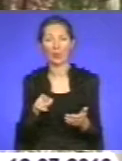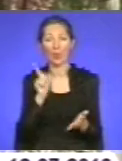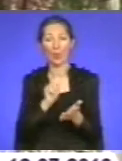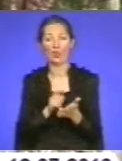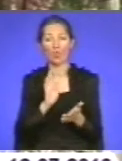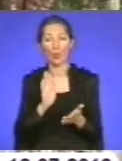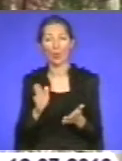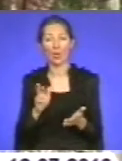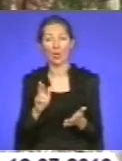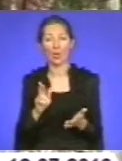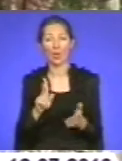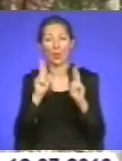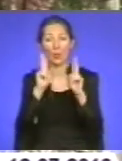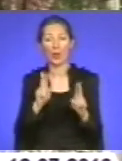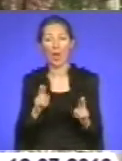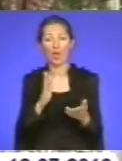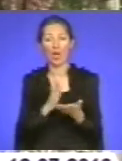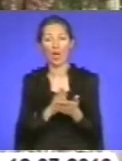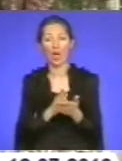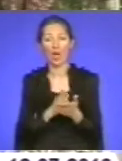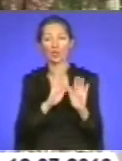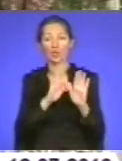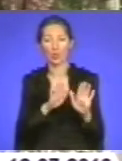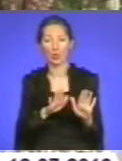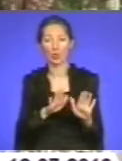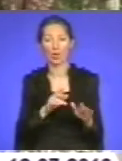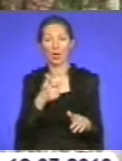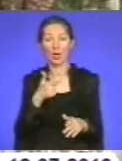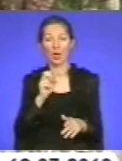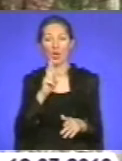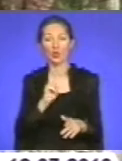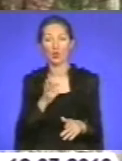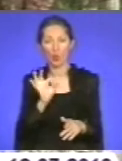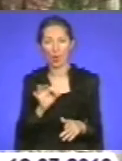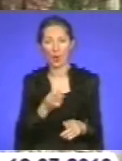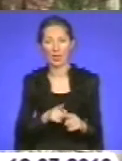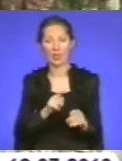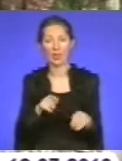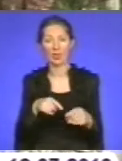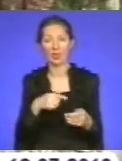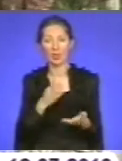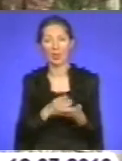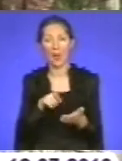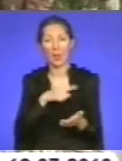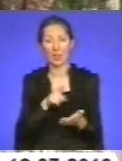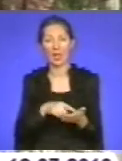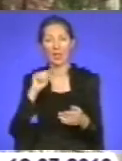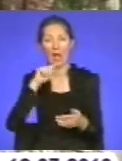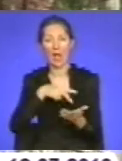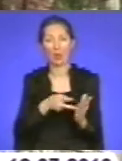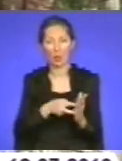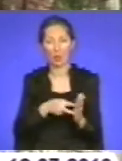повинен бути, як правильно буває, це заступник Гіцького Василь Володимирович, який відає питаннями економіки, який відповідає за